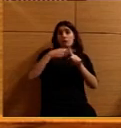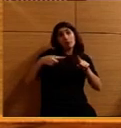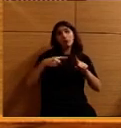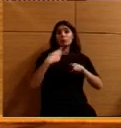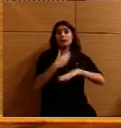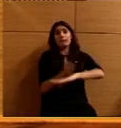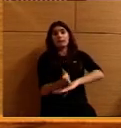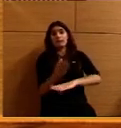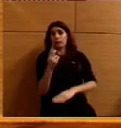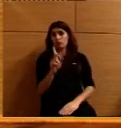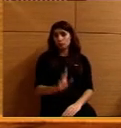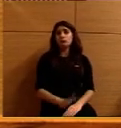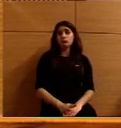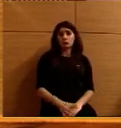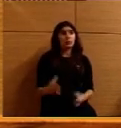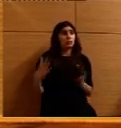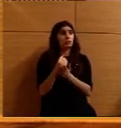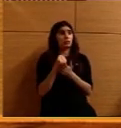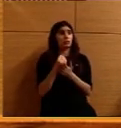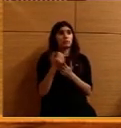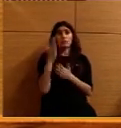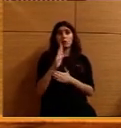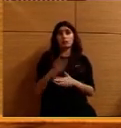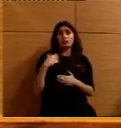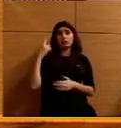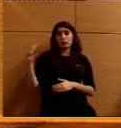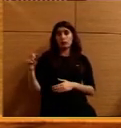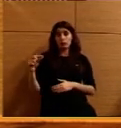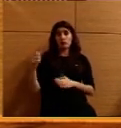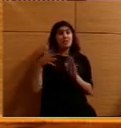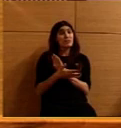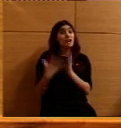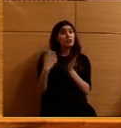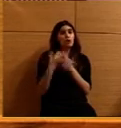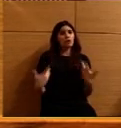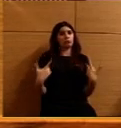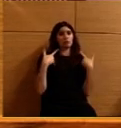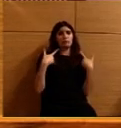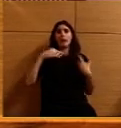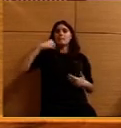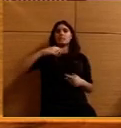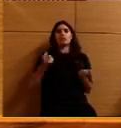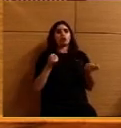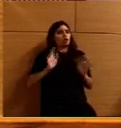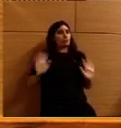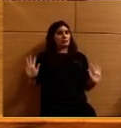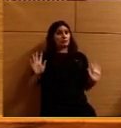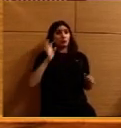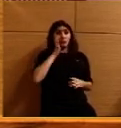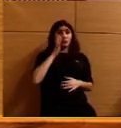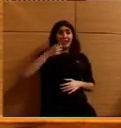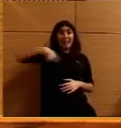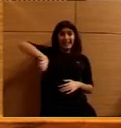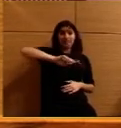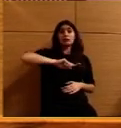doncs segurament ja fa rato que haurem fet totes les mocions i se n'haurem anat. És una qüestió de tots, no només del president. El president modera, però potser